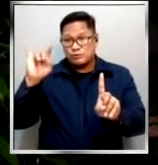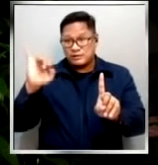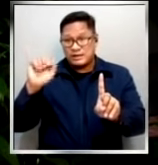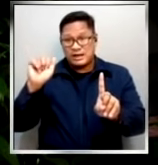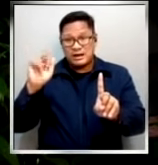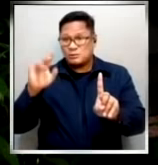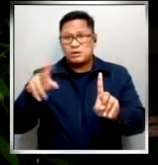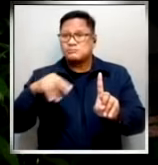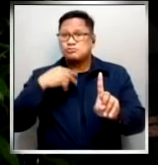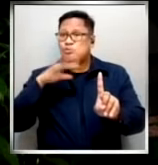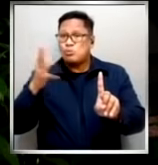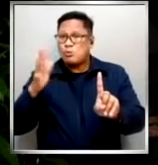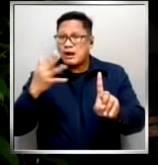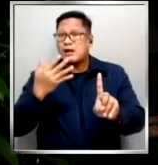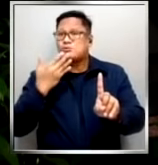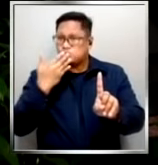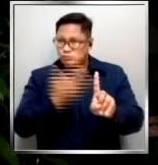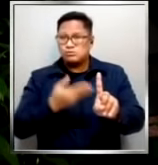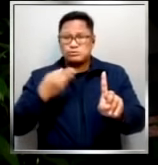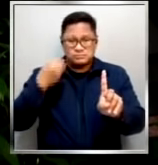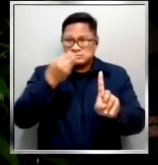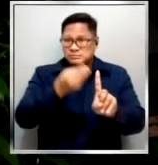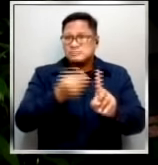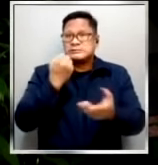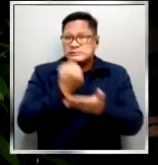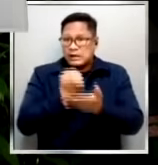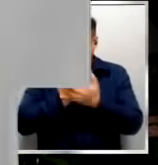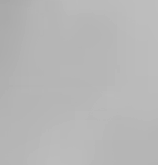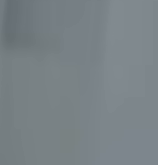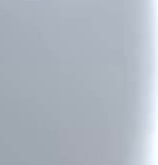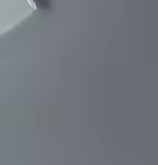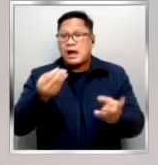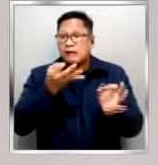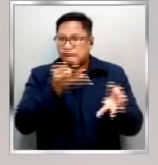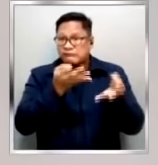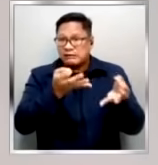kanyang amo, ang OFW. Nakatutok si JP Soriano.